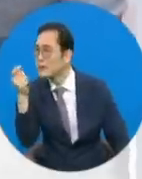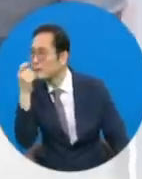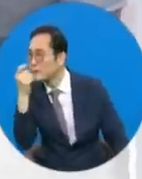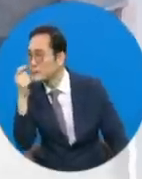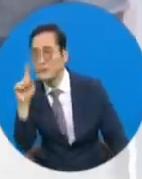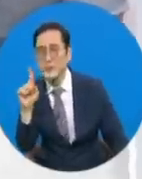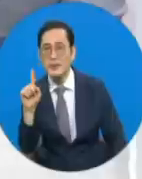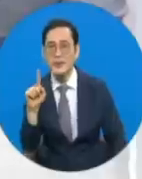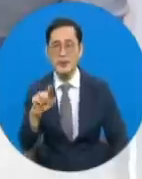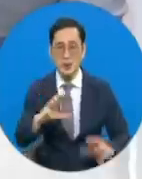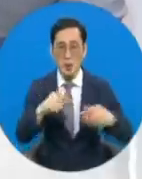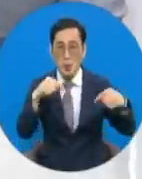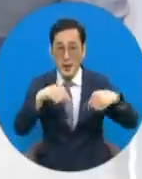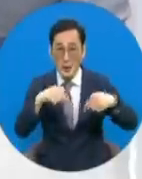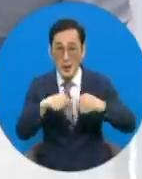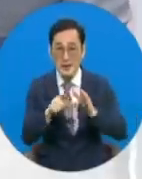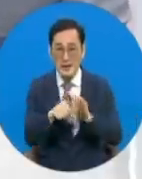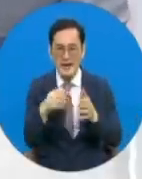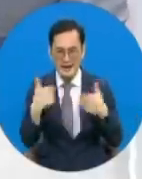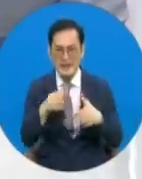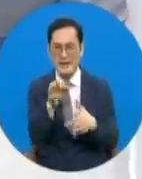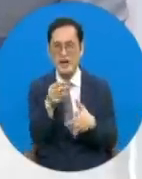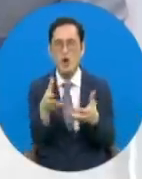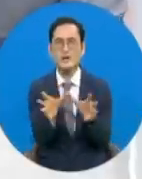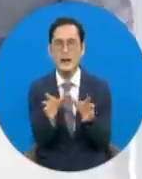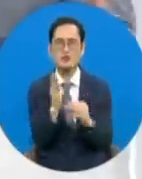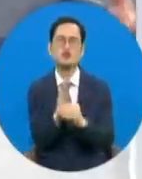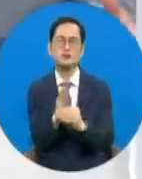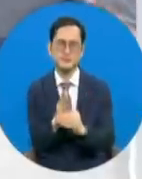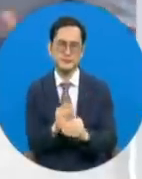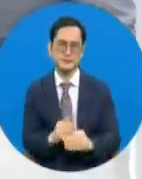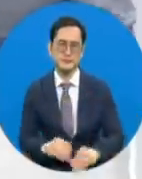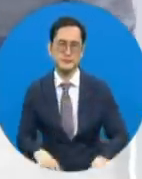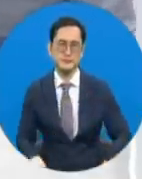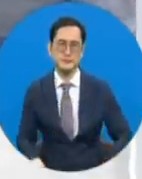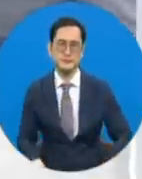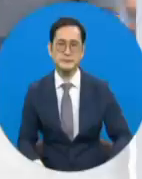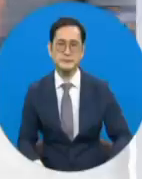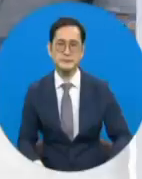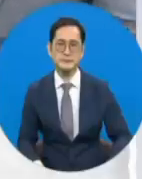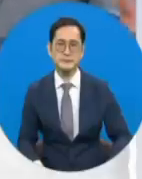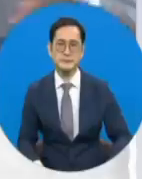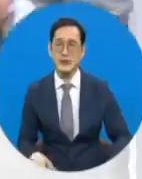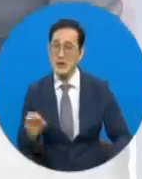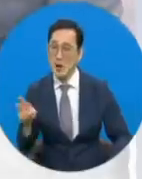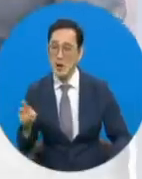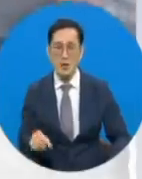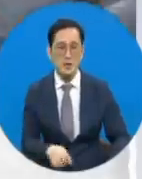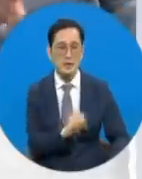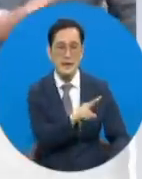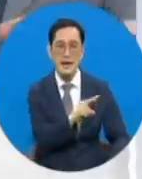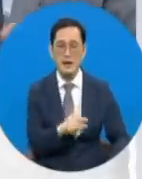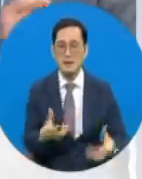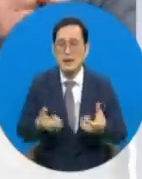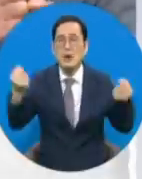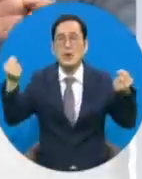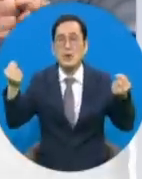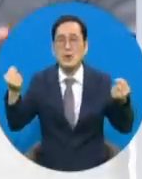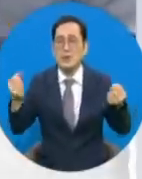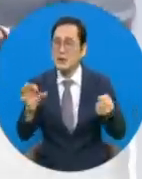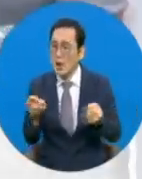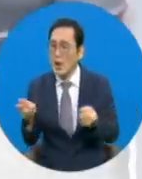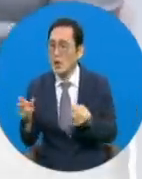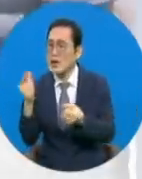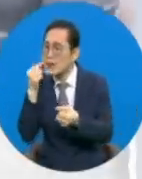간에 외교는 여당 중심으로 가야 된다. 지금 우리가 구한 말도 아니고 여당은 여당대로, 여당은 일본